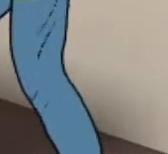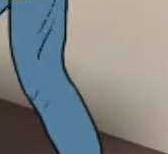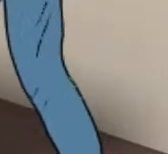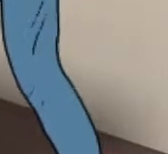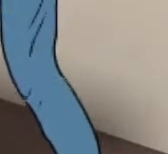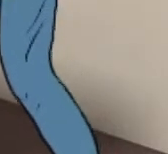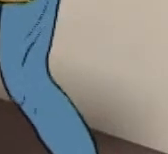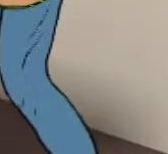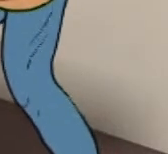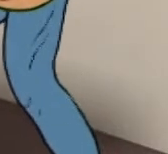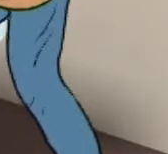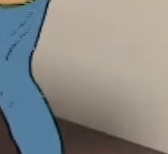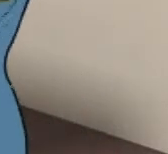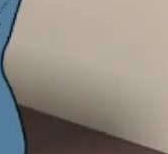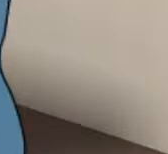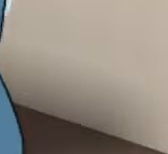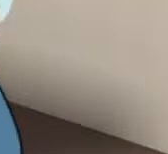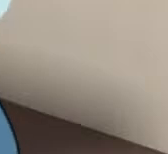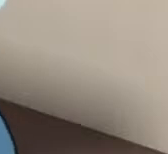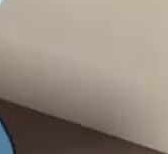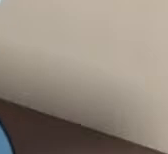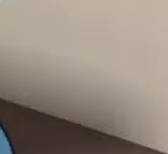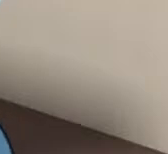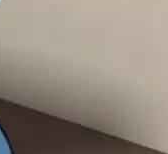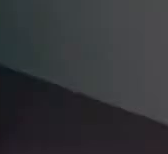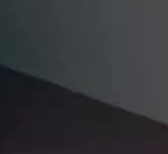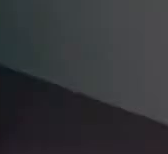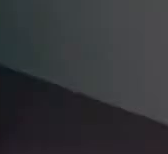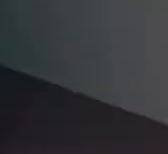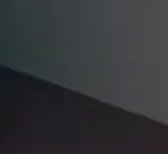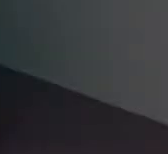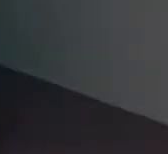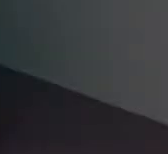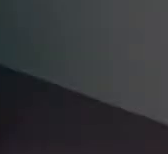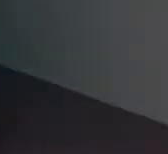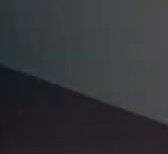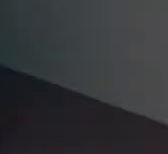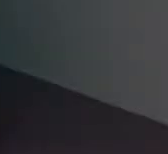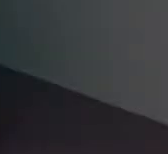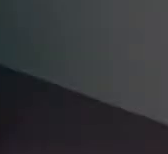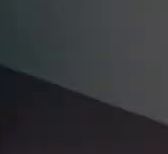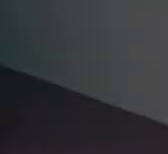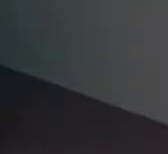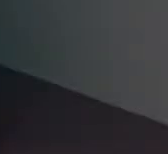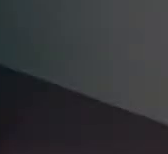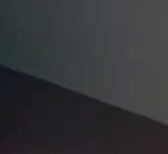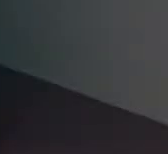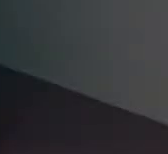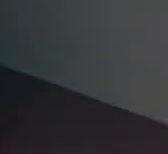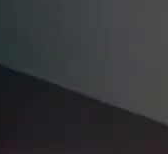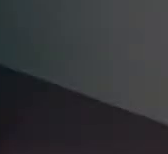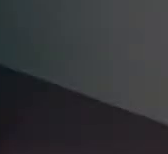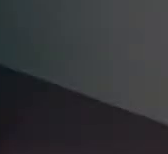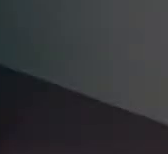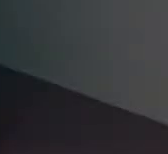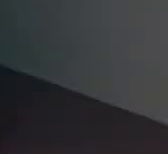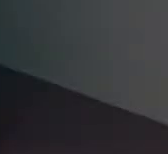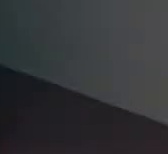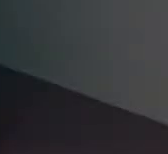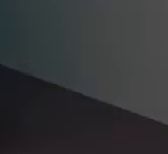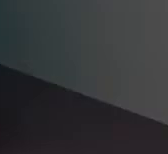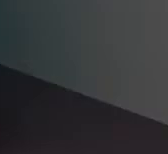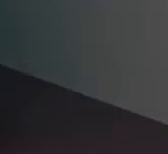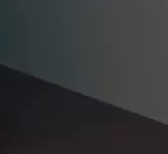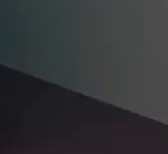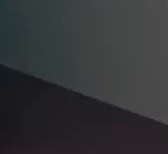ili kujikinga wawe wakilala ndani ya neti iliyotibiwa. Malaria husambazwa na mbu. Walio hatarini ni watoto wa chini ya miaka